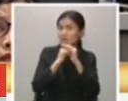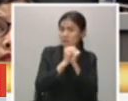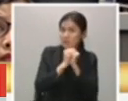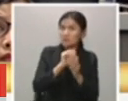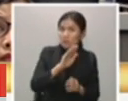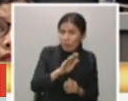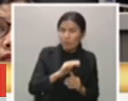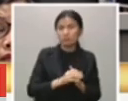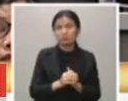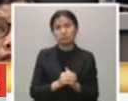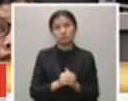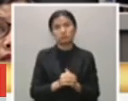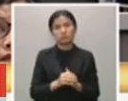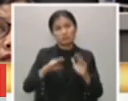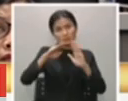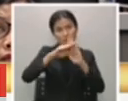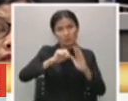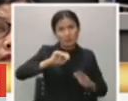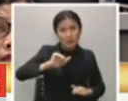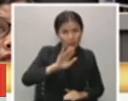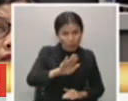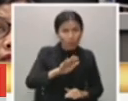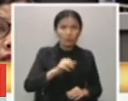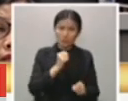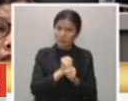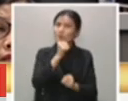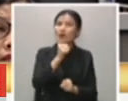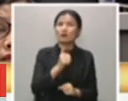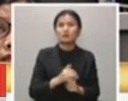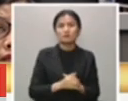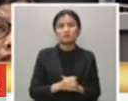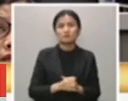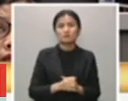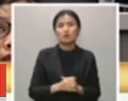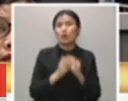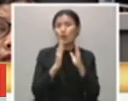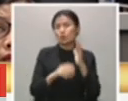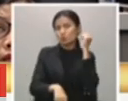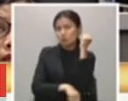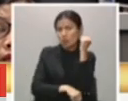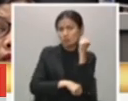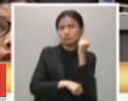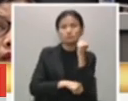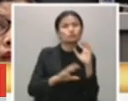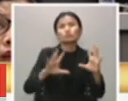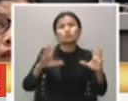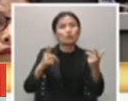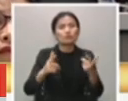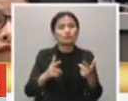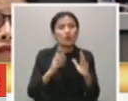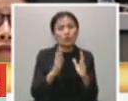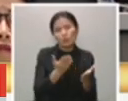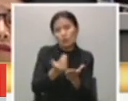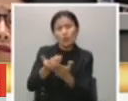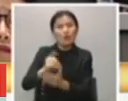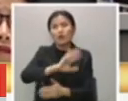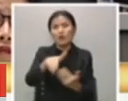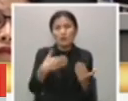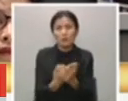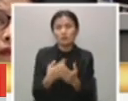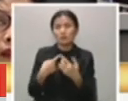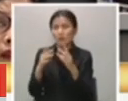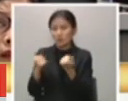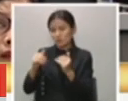านโยบายที่ถูกทิศถูกทางเนี่ยเขาสามารถทำได้แต่สิ่งที่รัฐบาลไทยภายใต้การนำของพลเอกประยุทธ์ทำม